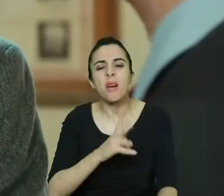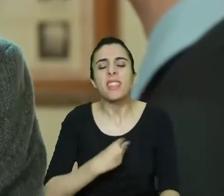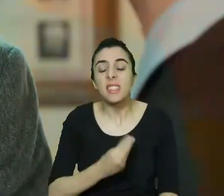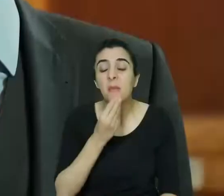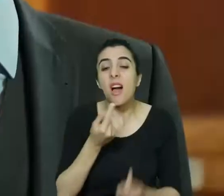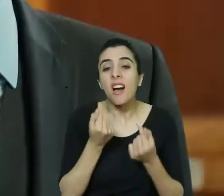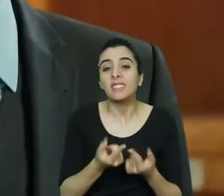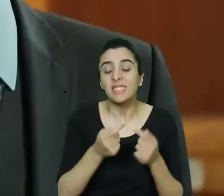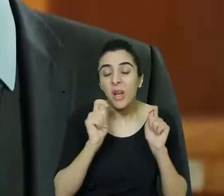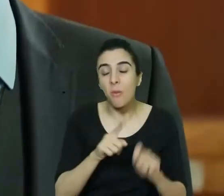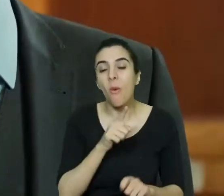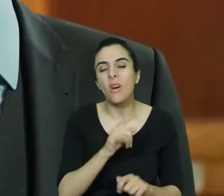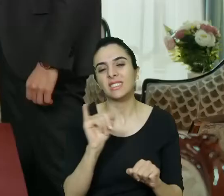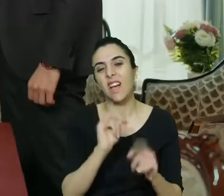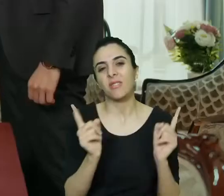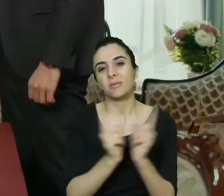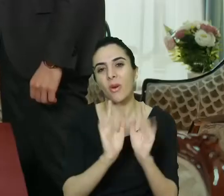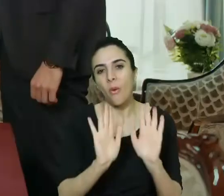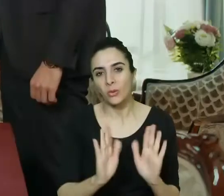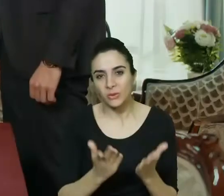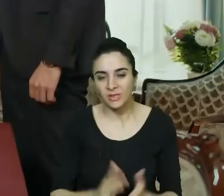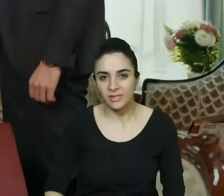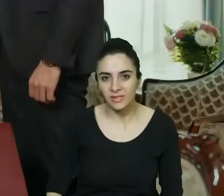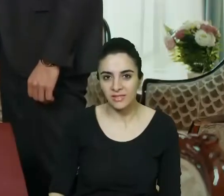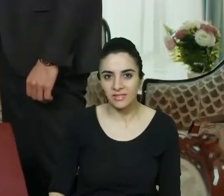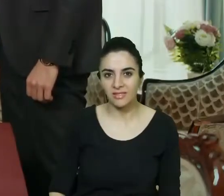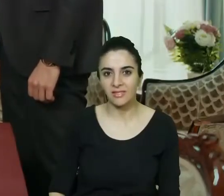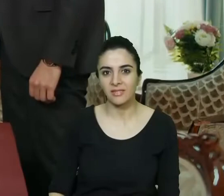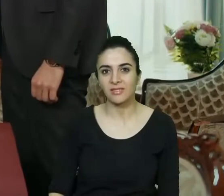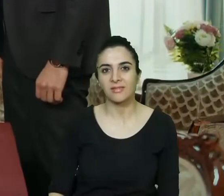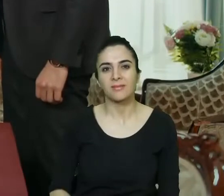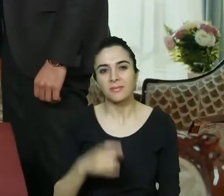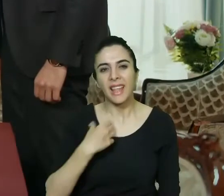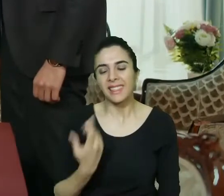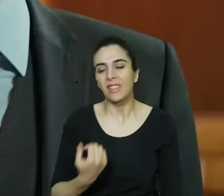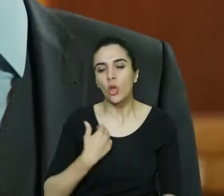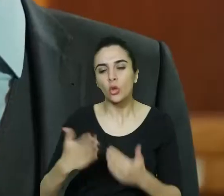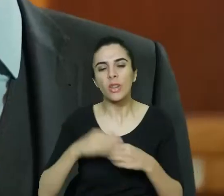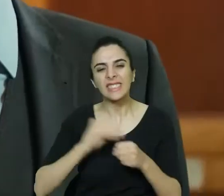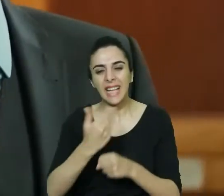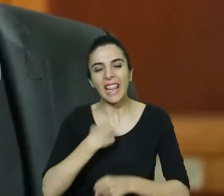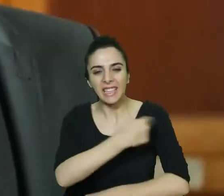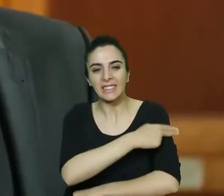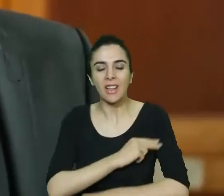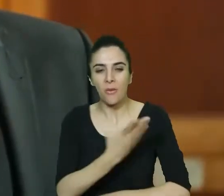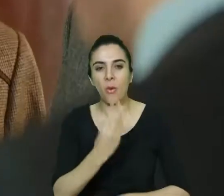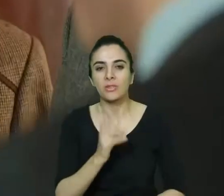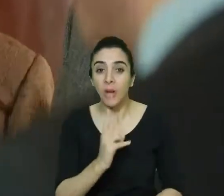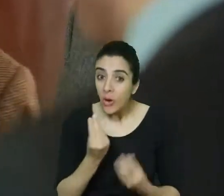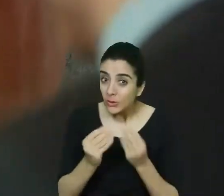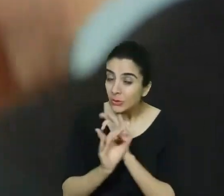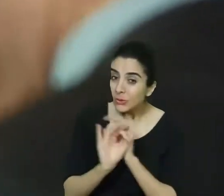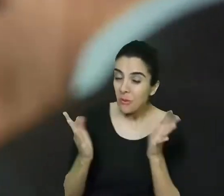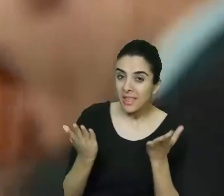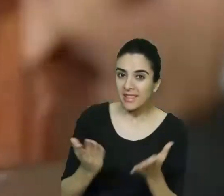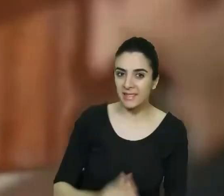benzemeye çalışmasındandır. Memnun oldum diyerek gülümsedi. Baran düğün için geldi. Sağ dışlığımı yapacak. Şahane. Buyurun diye işaret